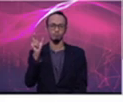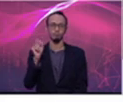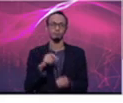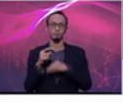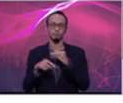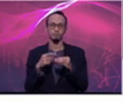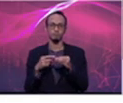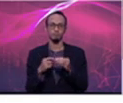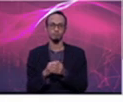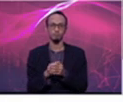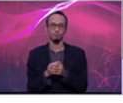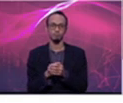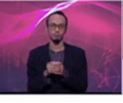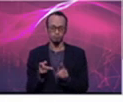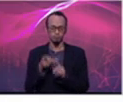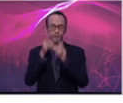terutama umat